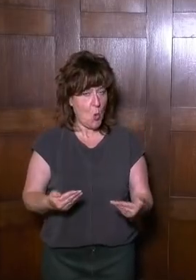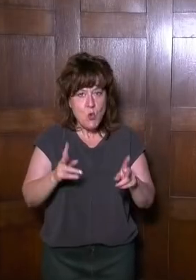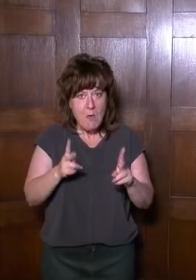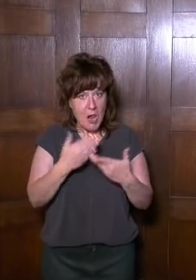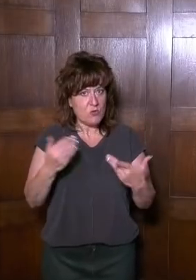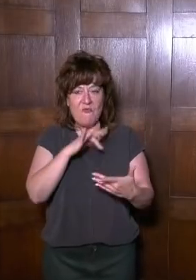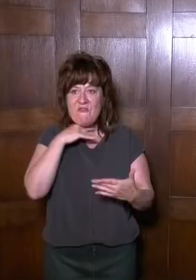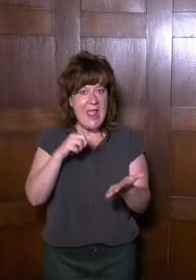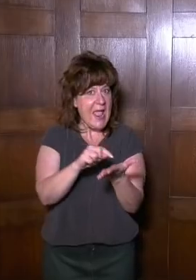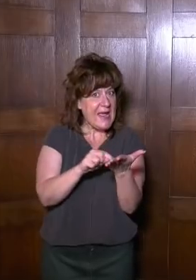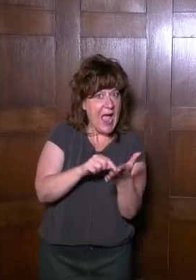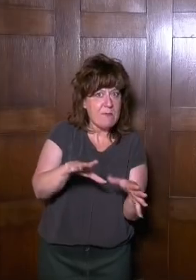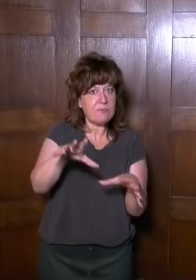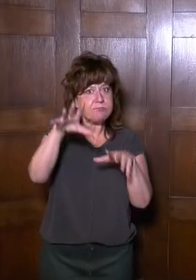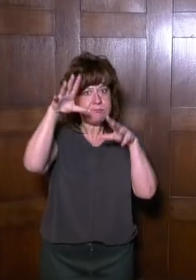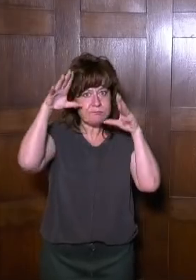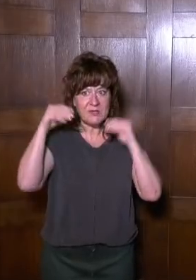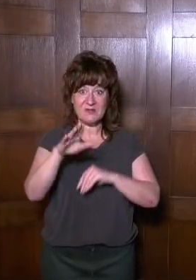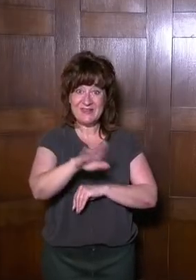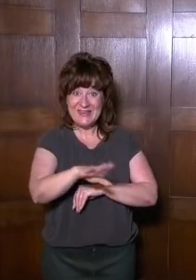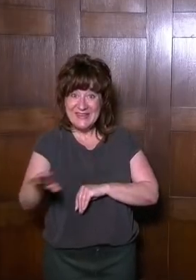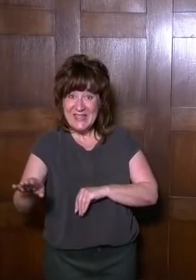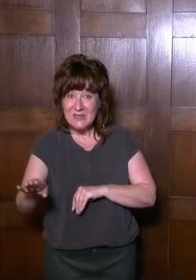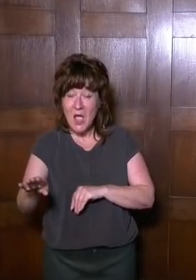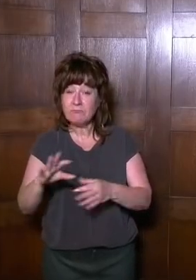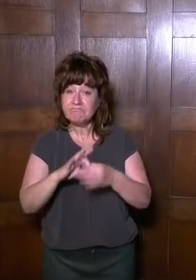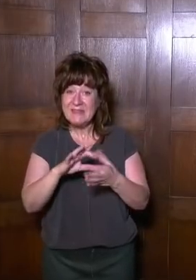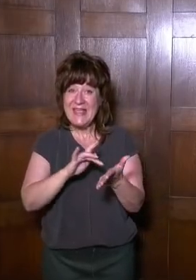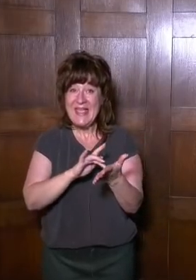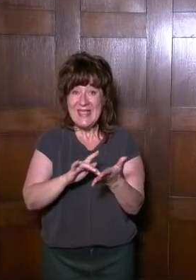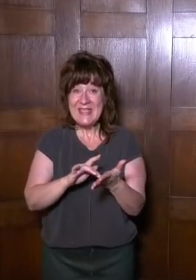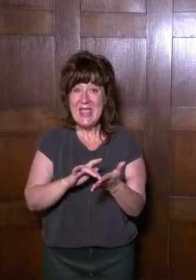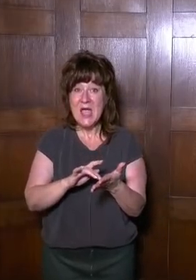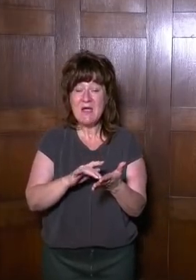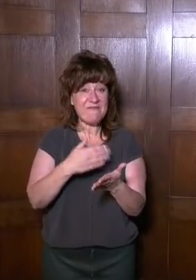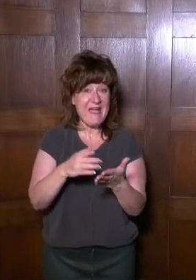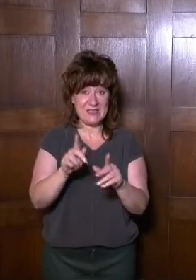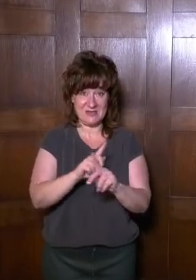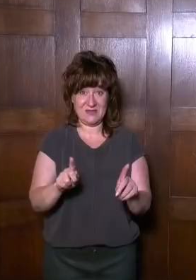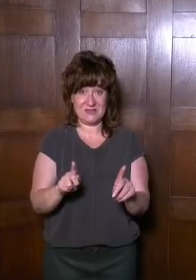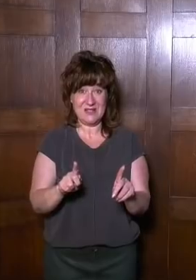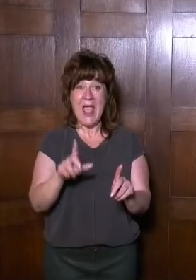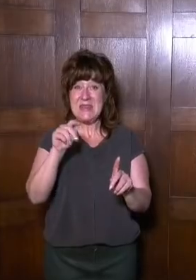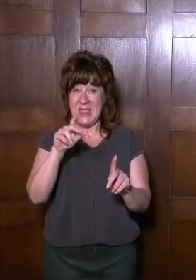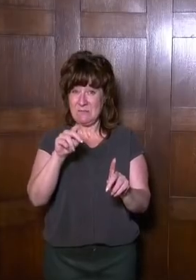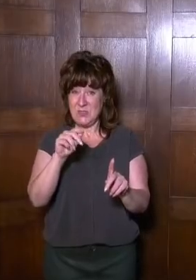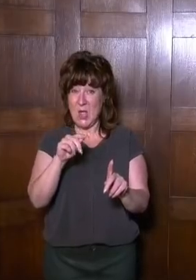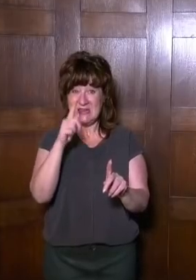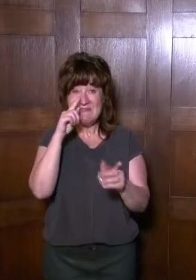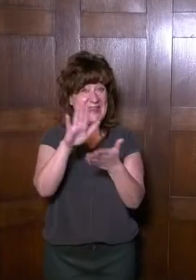war. Die Kinder sind das durch die Hygienemaßnahmen an den Schulen jetzt weiterhin nicht. Das kann